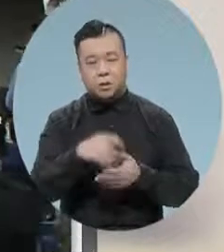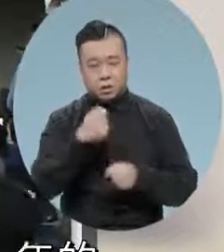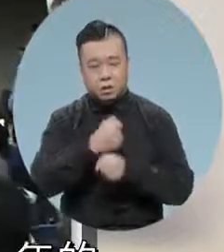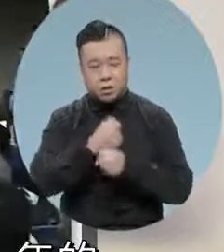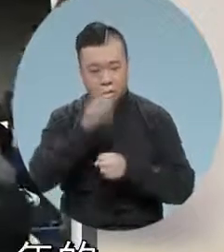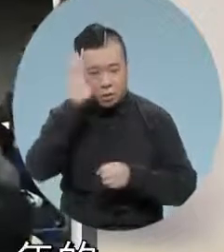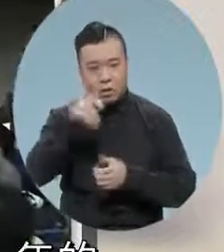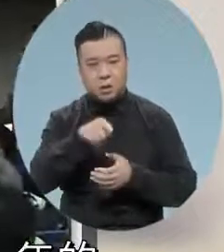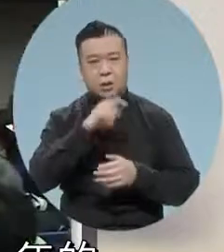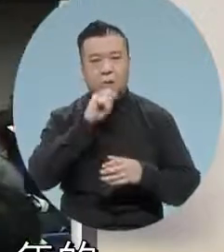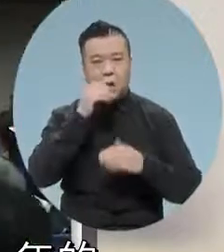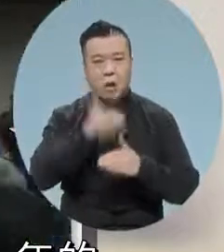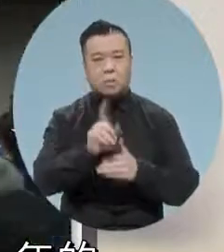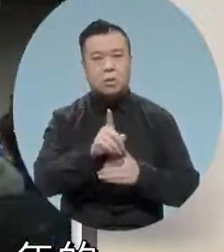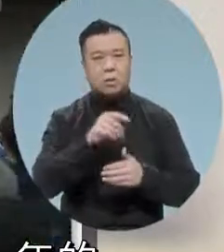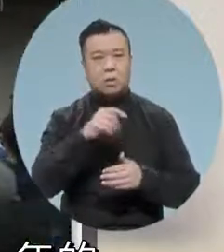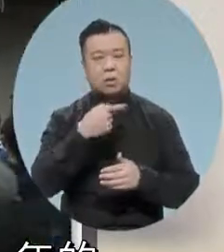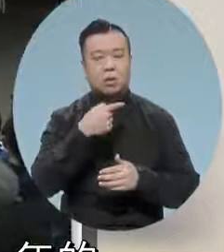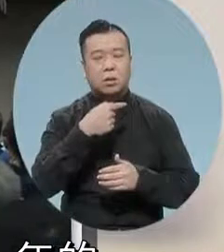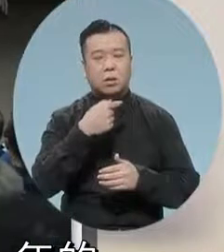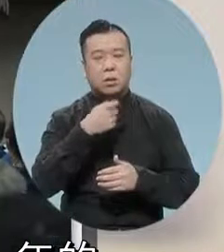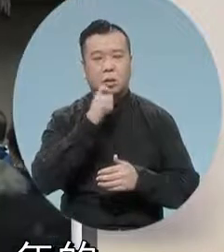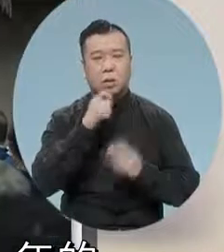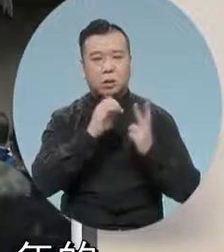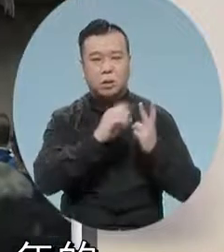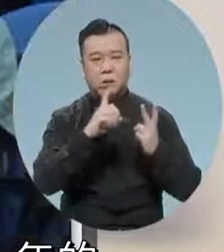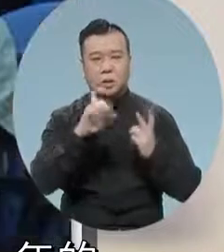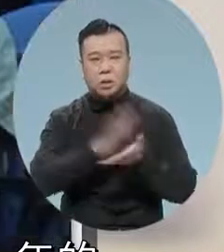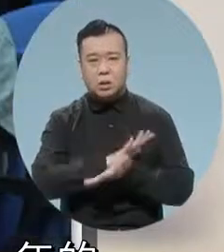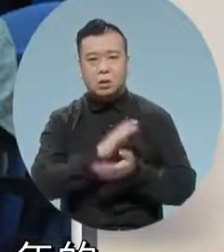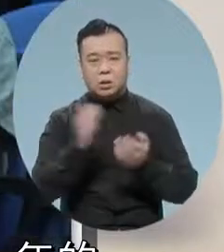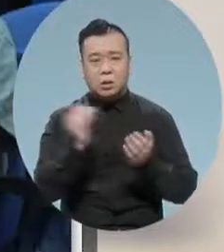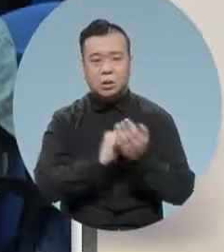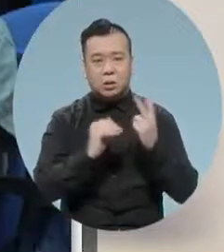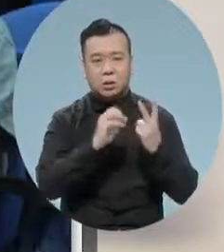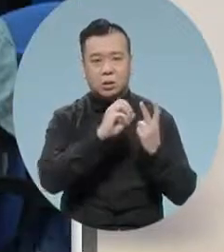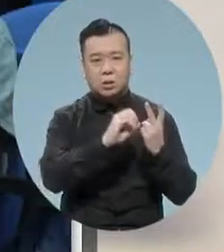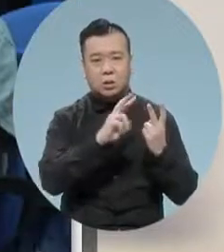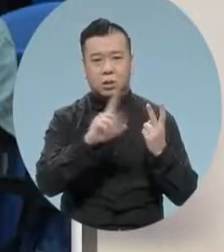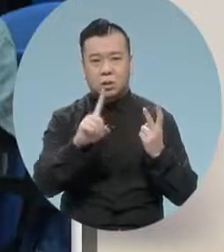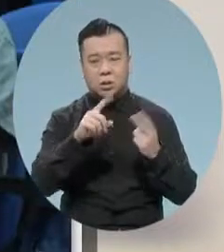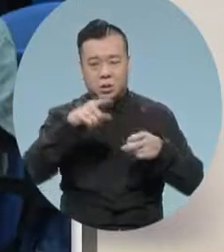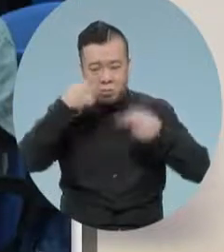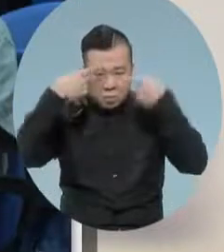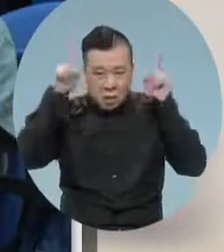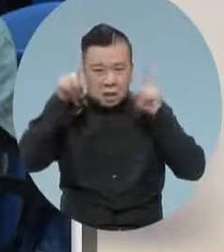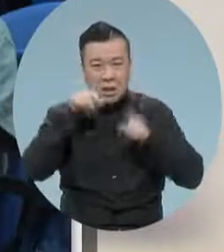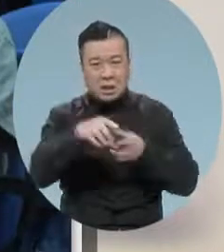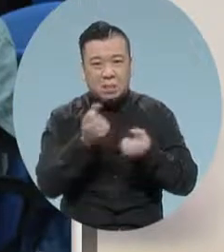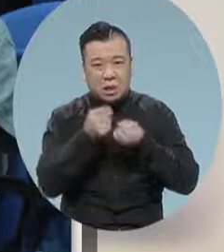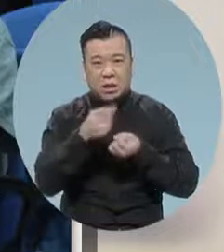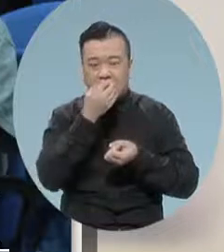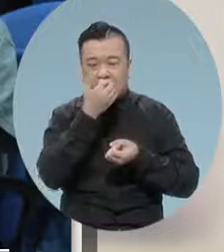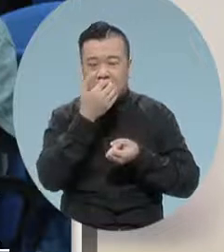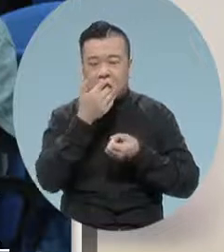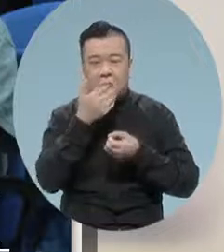業嘅。但係規定咧就係規定要喺2019年到2021年嘅學士或者以上畢業嘅香港